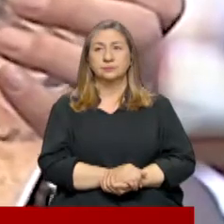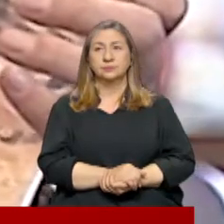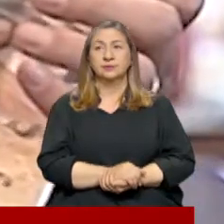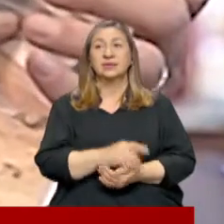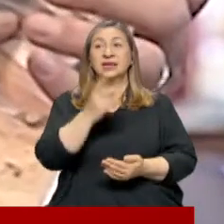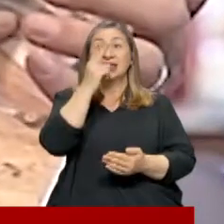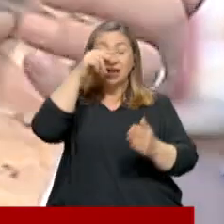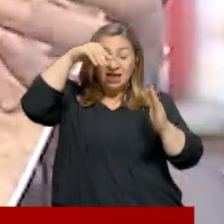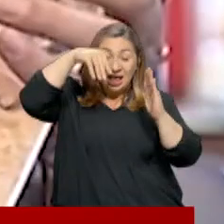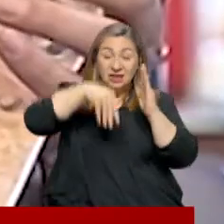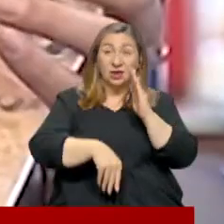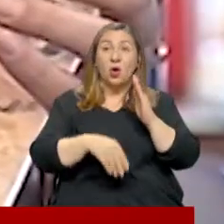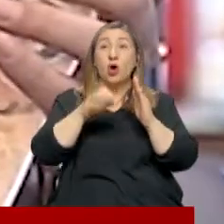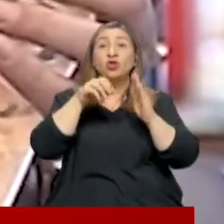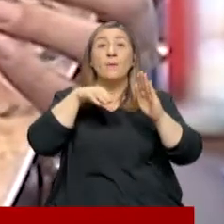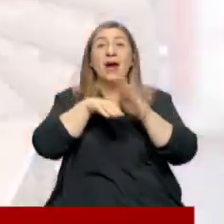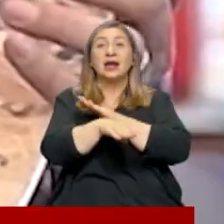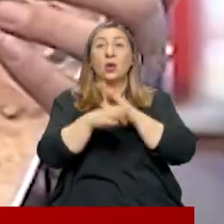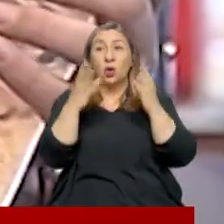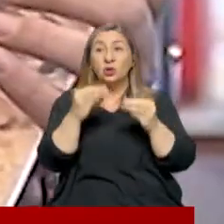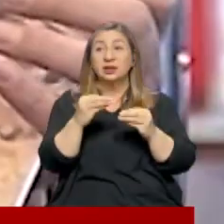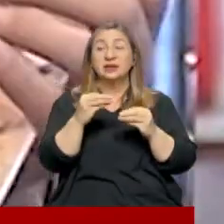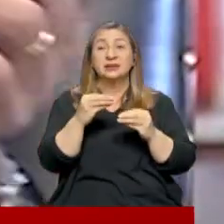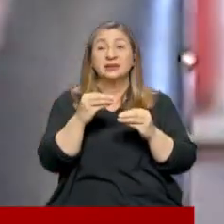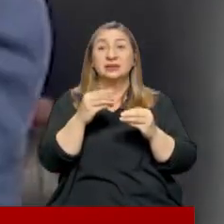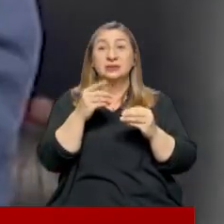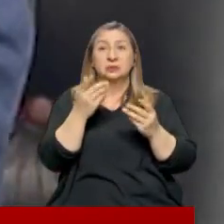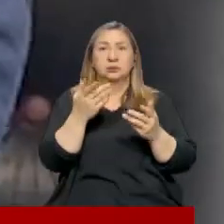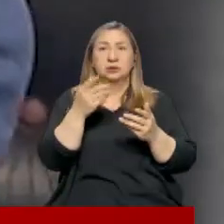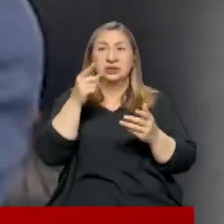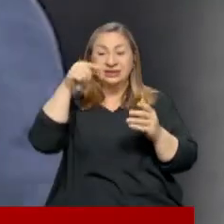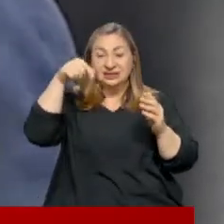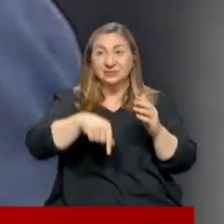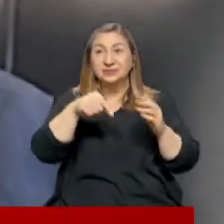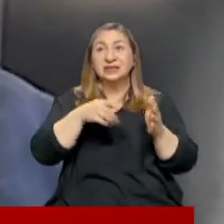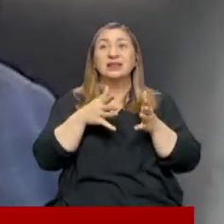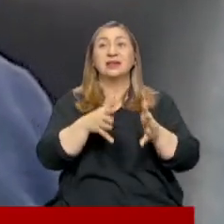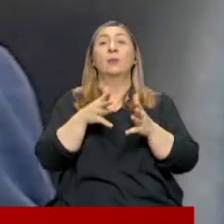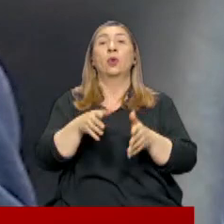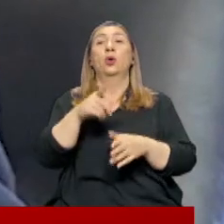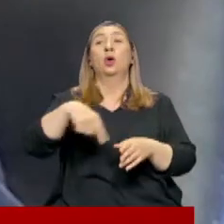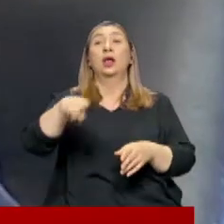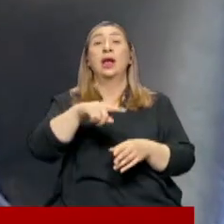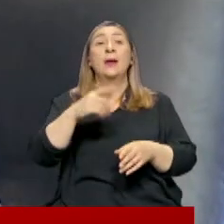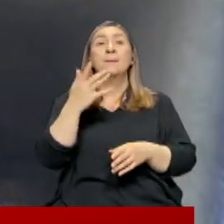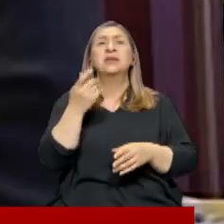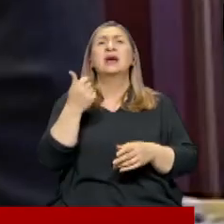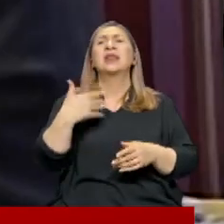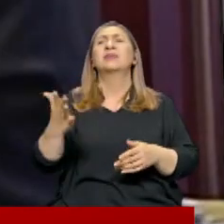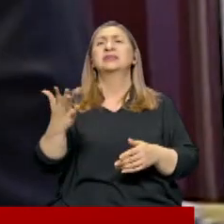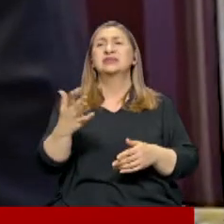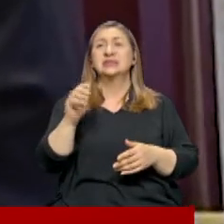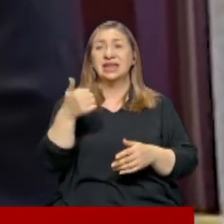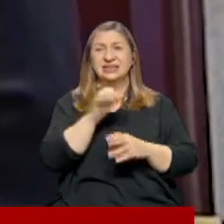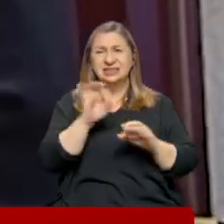Yerin 7 kat altındaki otopark olan yeri rant olarak söylüyor. Dipteki yerlerde depolar oralar. 5 para etmez.